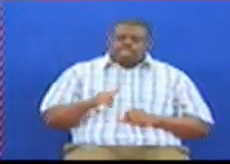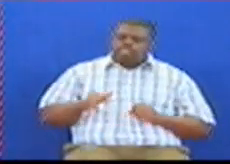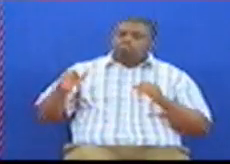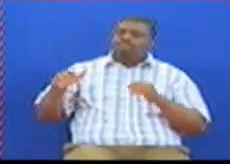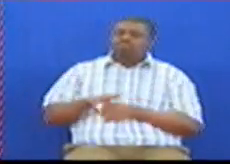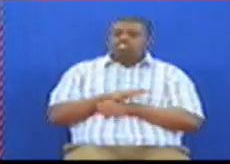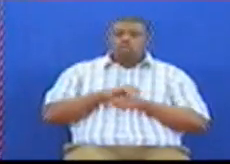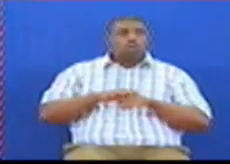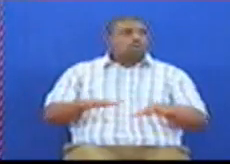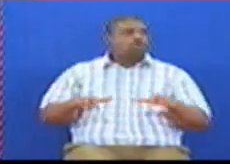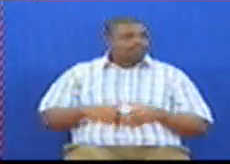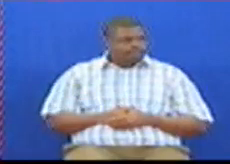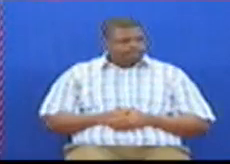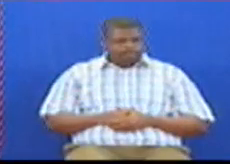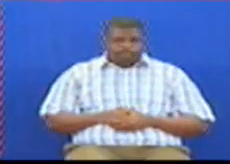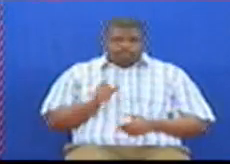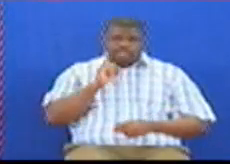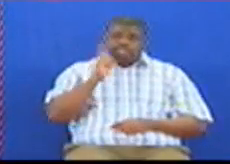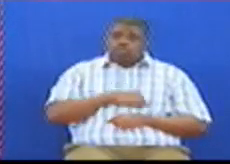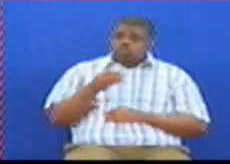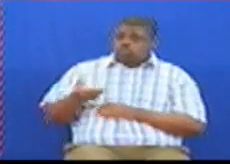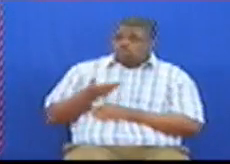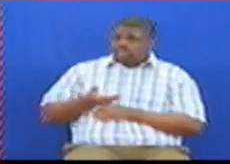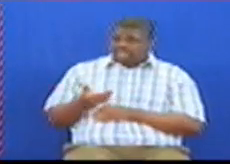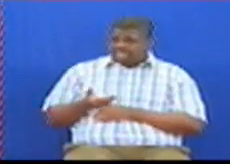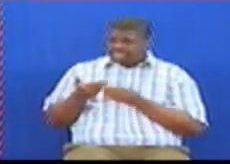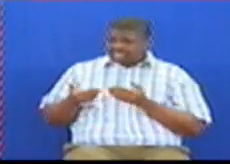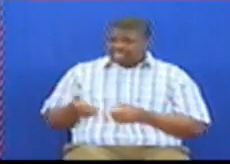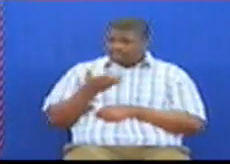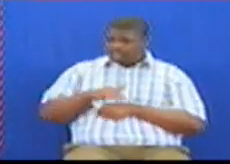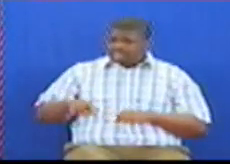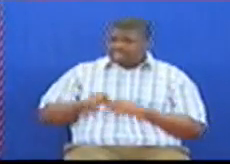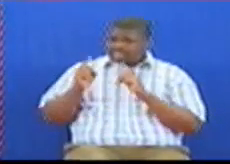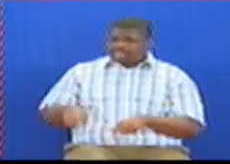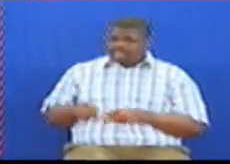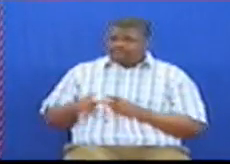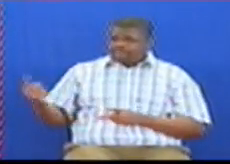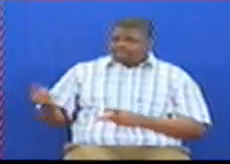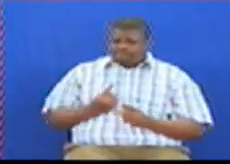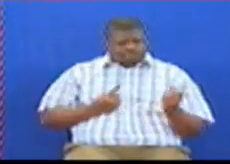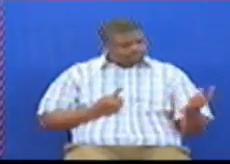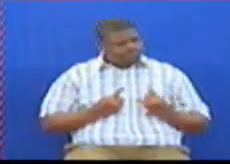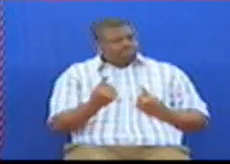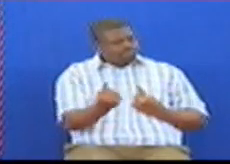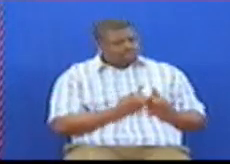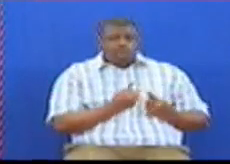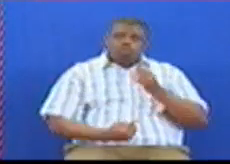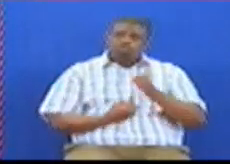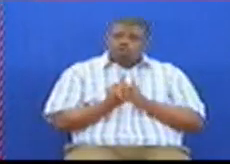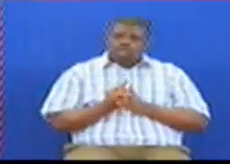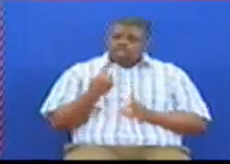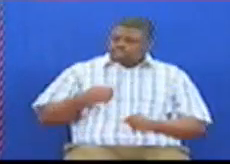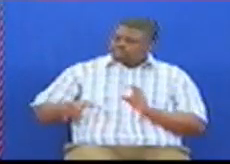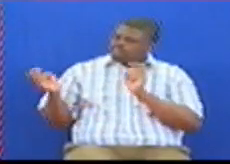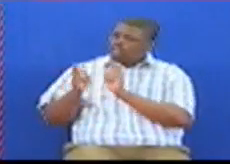Maji pamoja na kwamba ya mvua ambazo kila siku tumezoea, lakini sasa kuna maji mengi sana ambayo yanakuja kutoka pale TANESCO kwenye bwawa la Kidatu ambalo